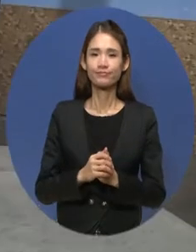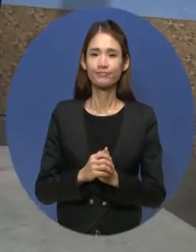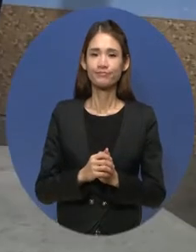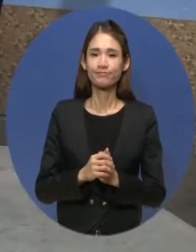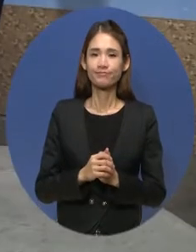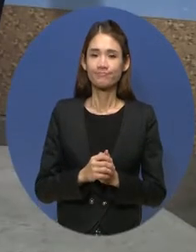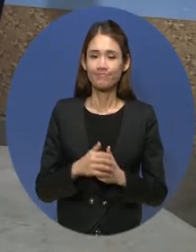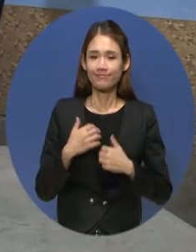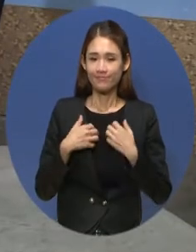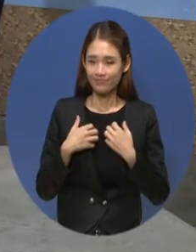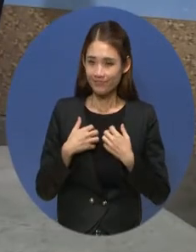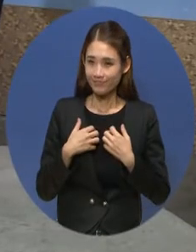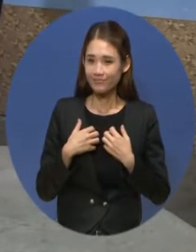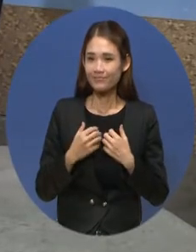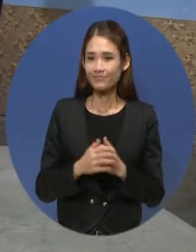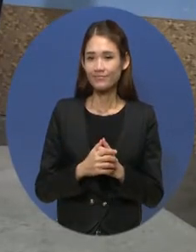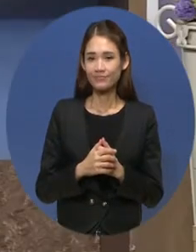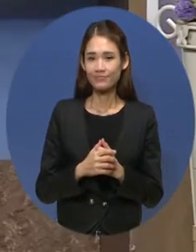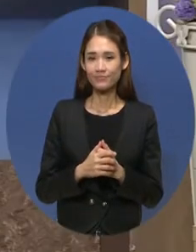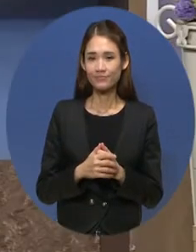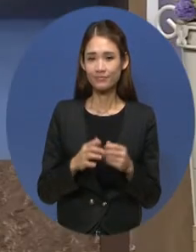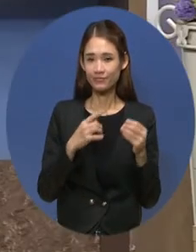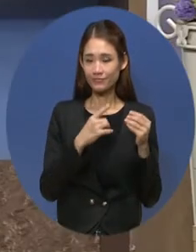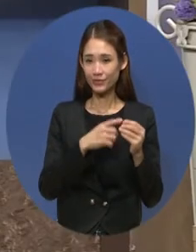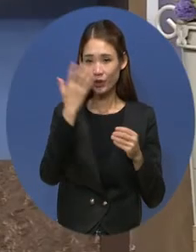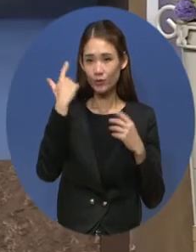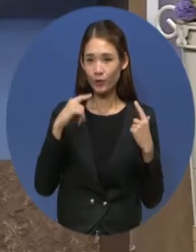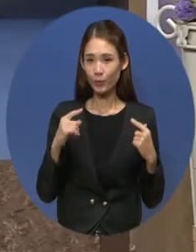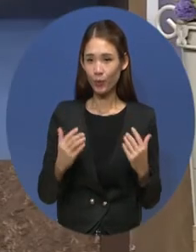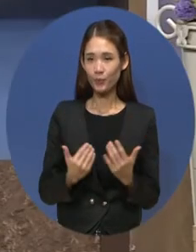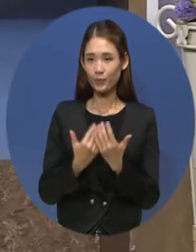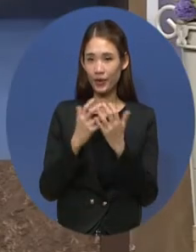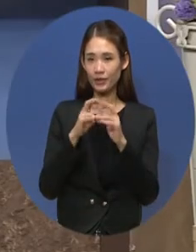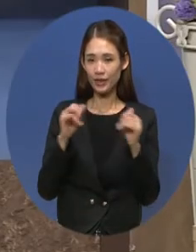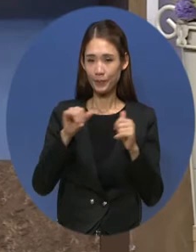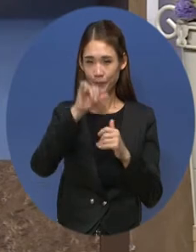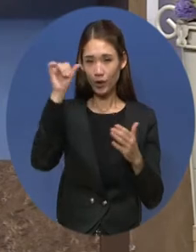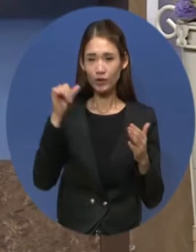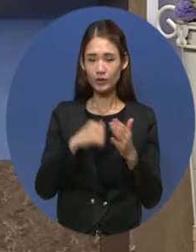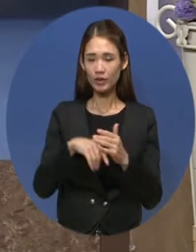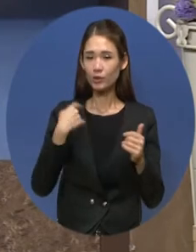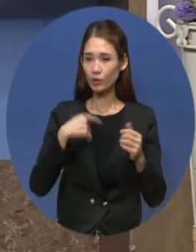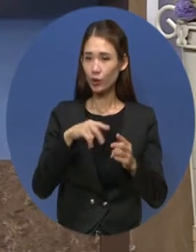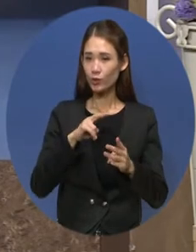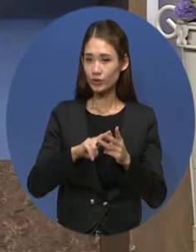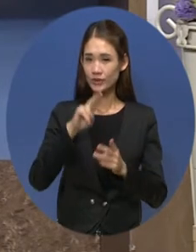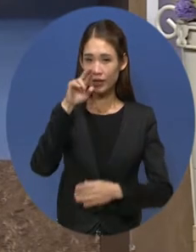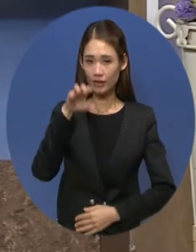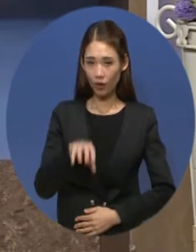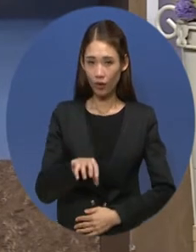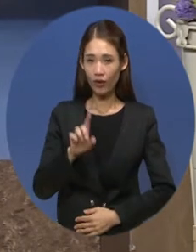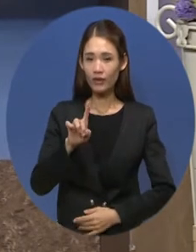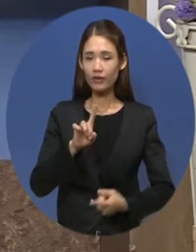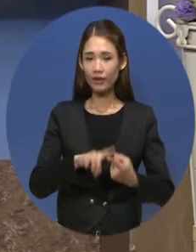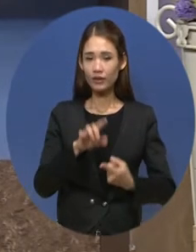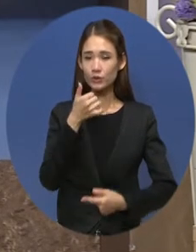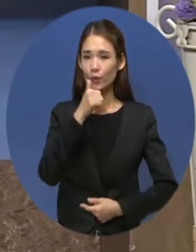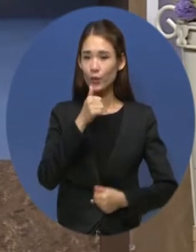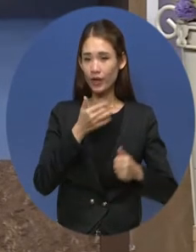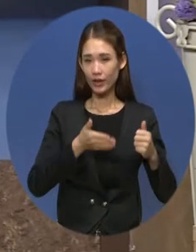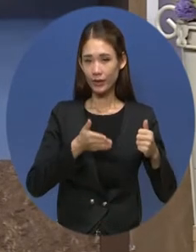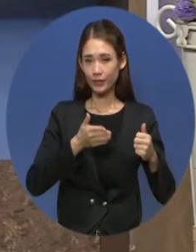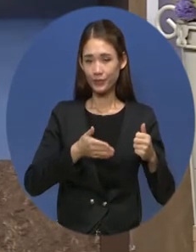네 반갑습니다 어 그럼 먼저 이 영등포 그 발달장애인 평생 교육 센터 가 어떤 곳인지 궁금하거든요